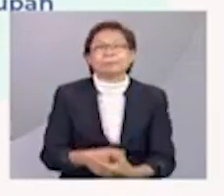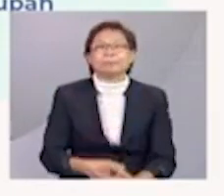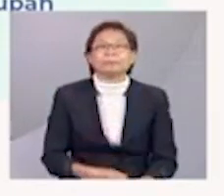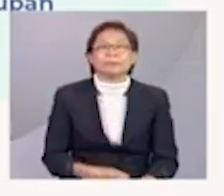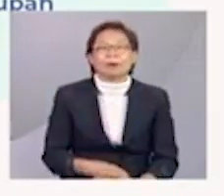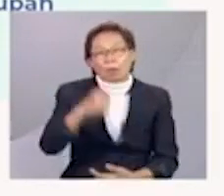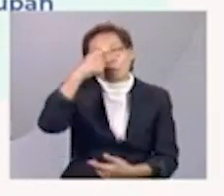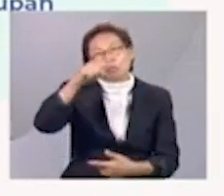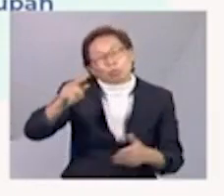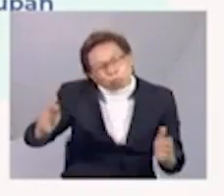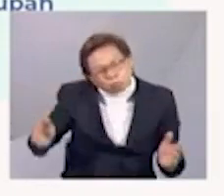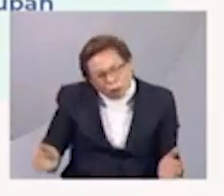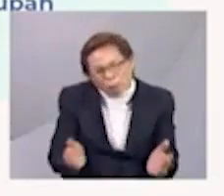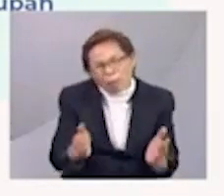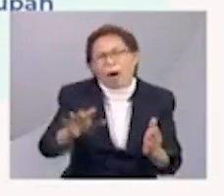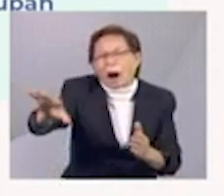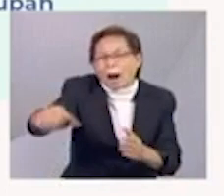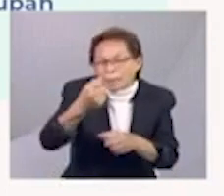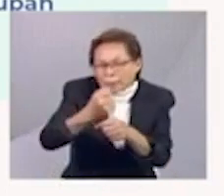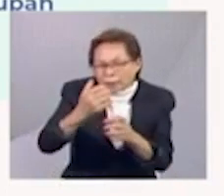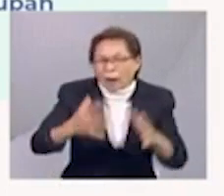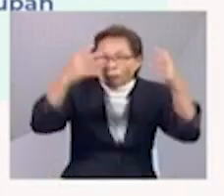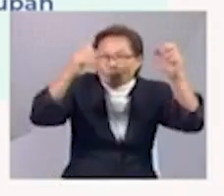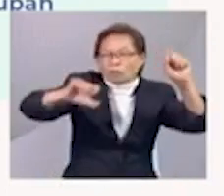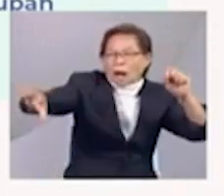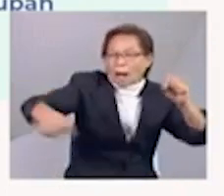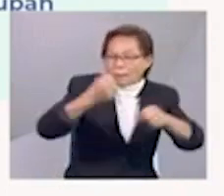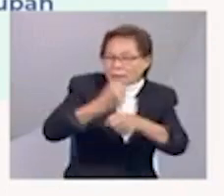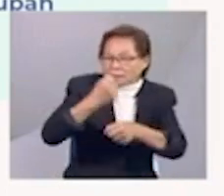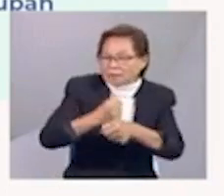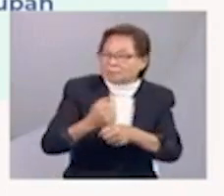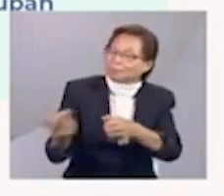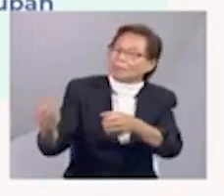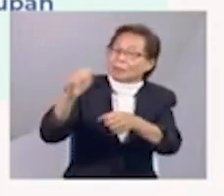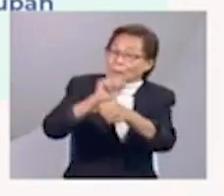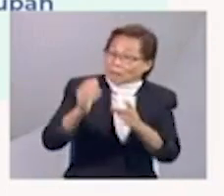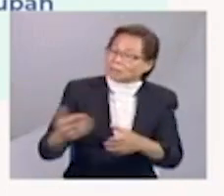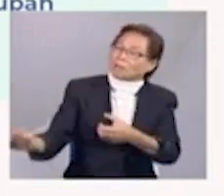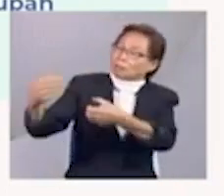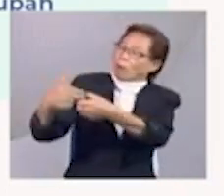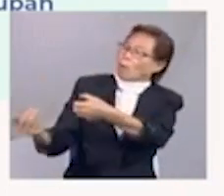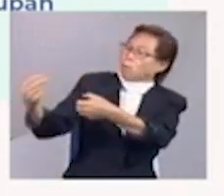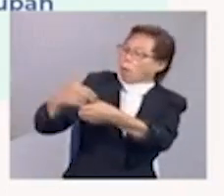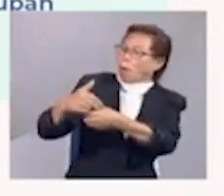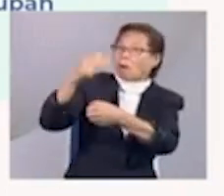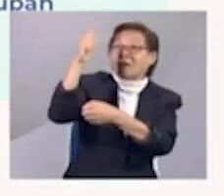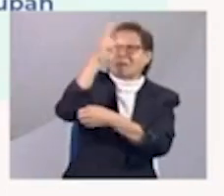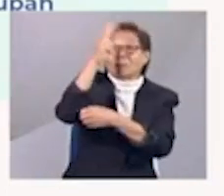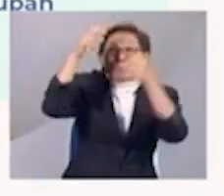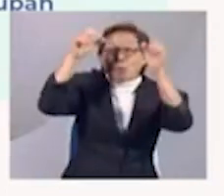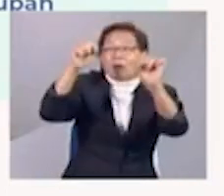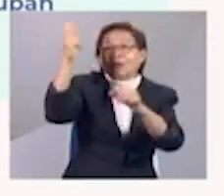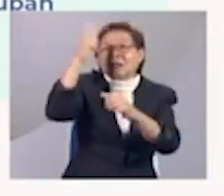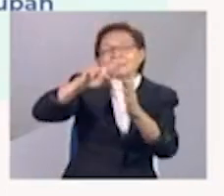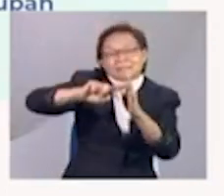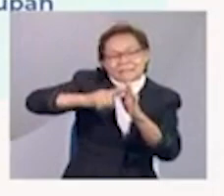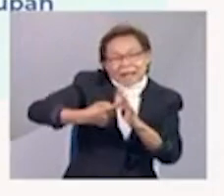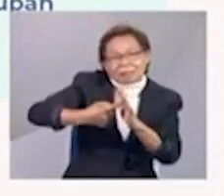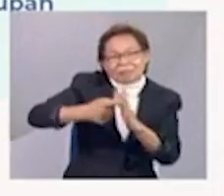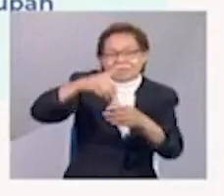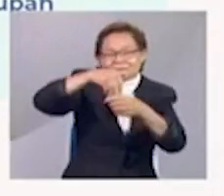terbagi menggalakkan pengambilan pekerja oleh majikan kerajaan akan memperkenalkan program